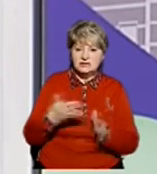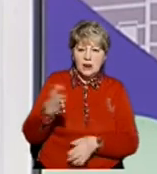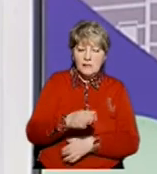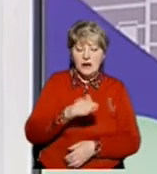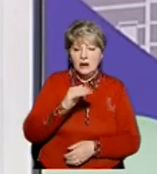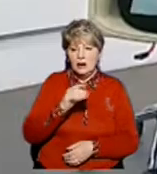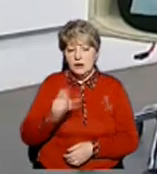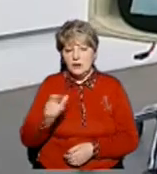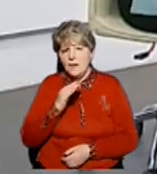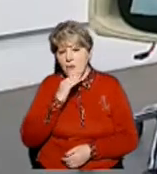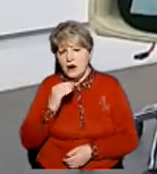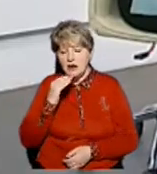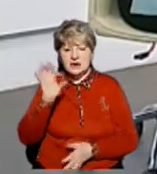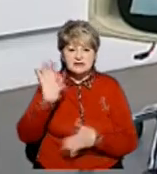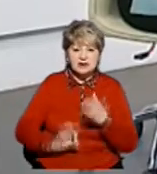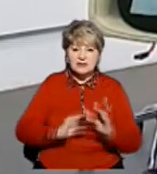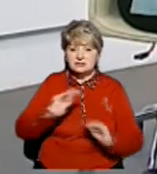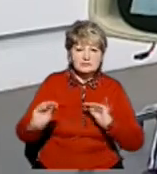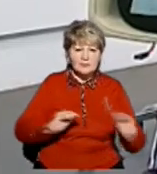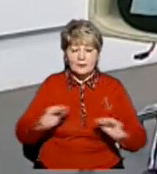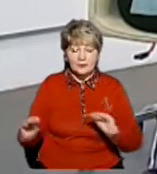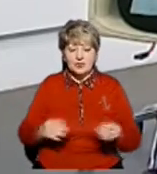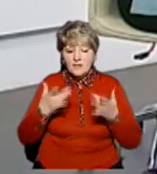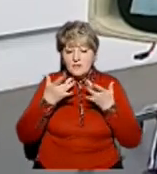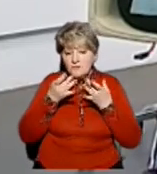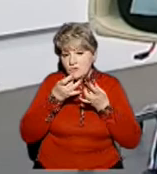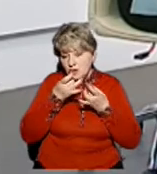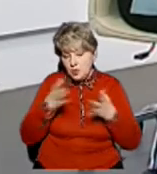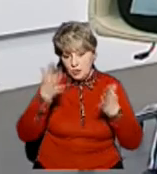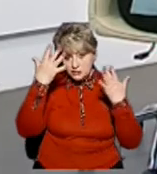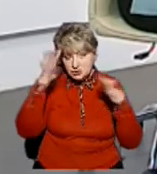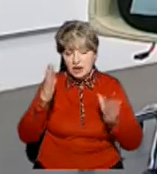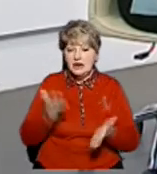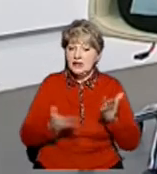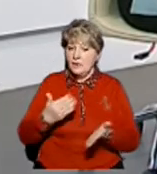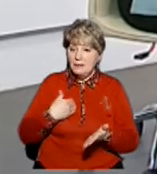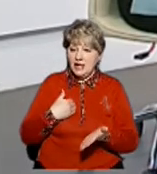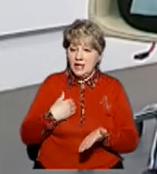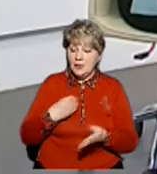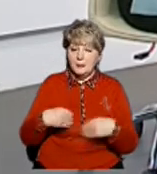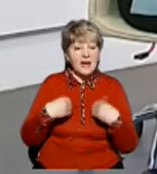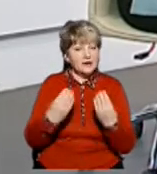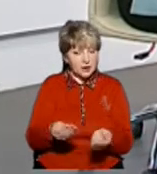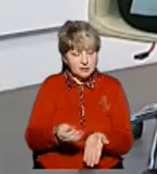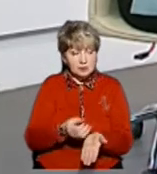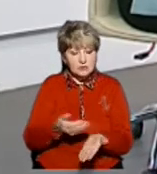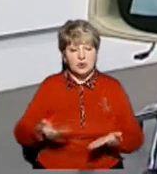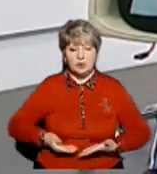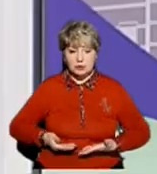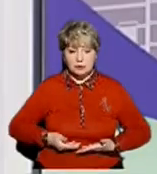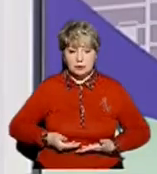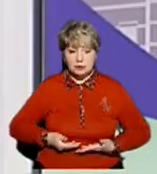дуже багато ми їх зразу селили, але в будь-якому випадку, якщо ми даємо людям